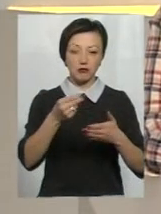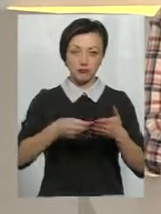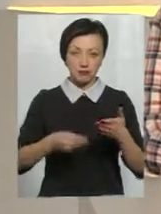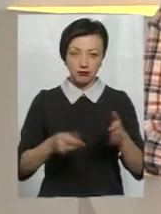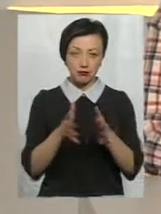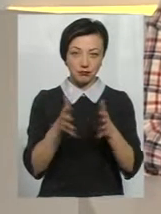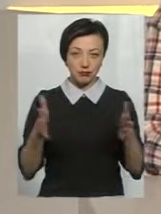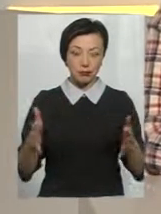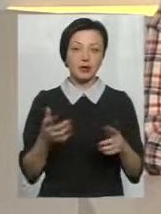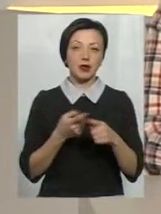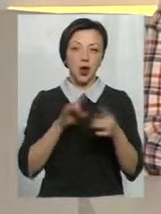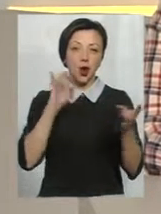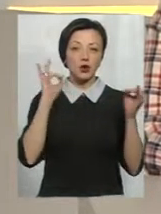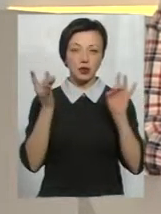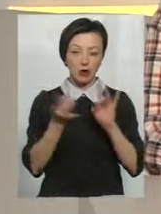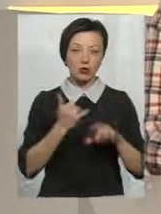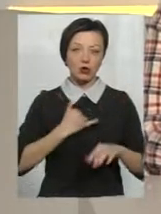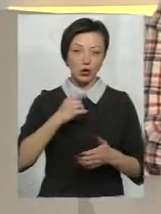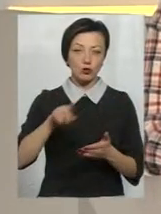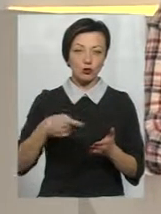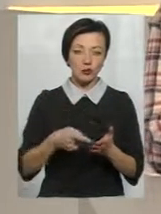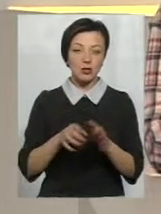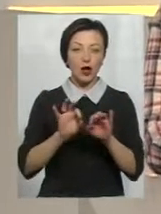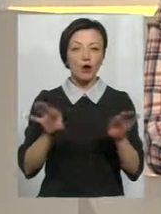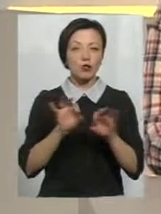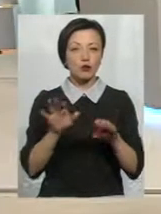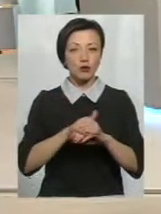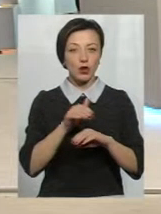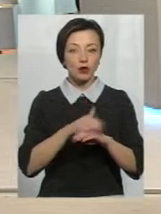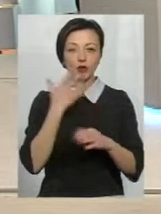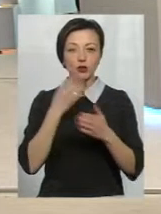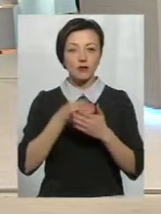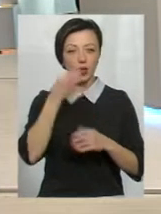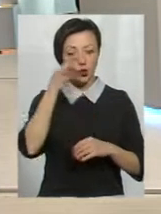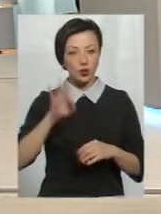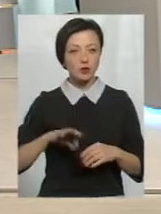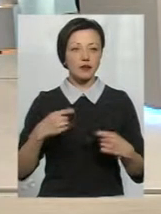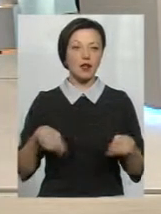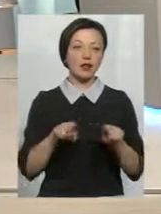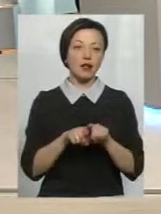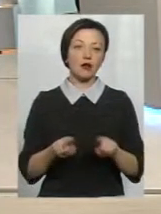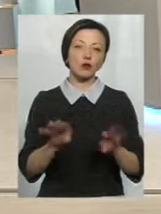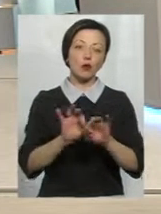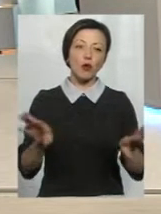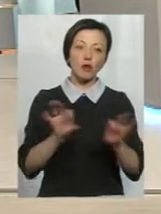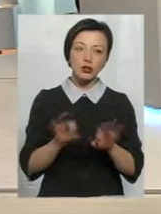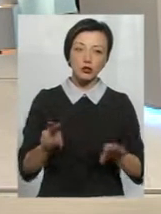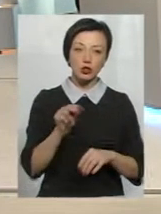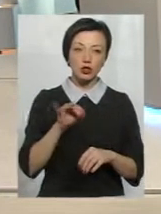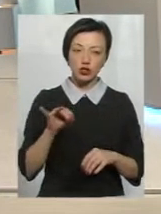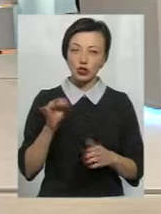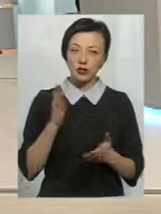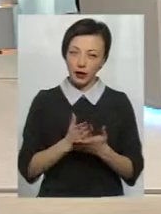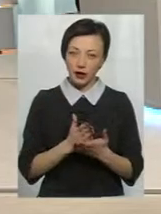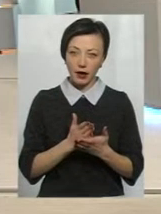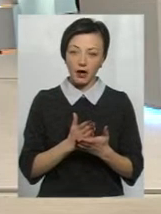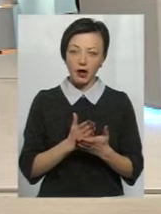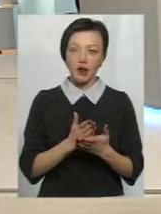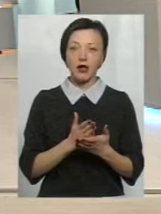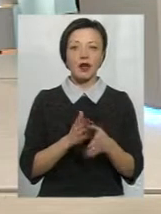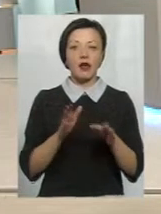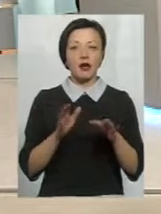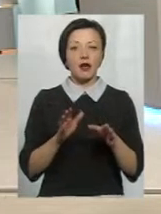так досить резонансна у нашому місті. Розкажіть, будь ласка, про свій досвід і також прокоментуйте, чи є все ж таки